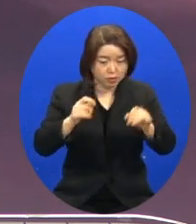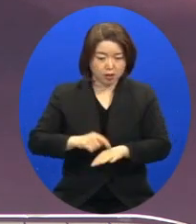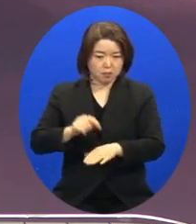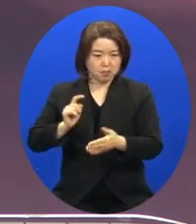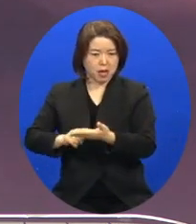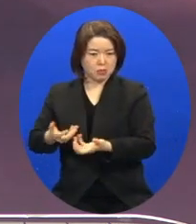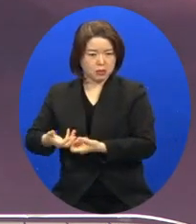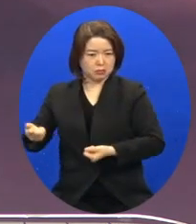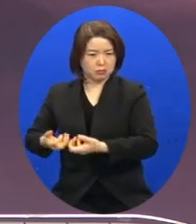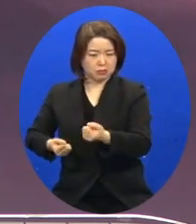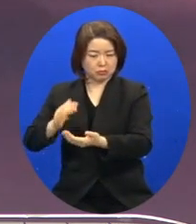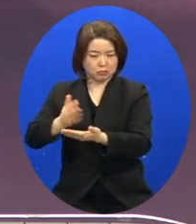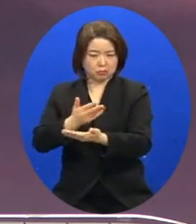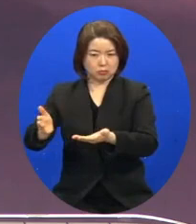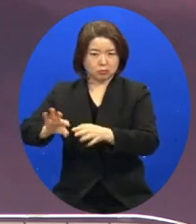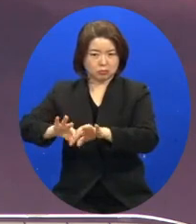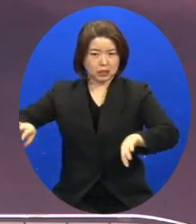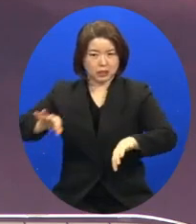진짜 무서운 거예요.